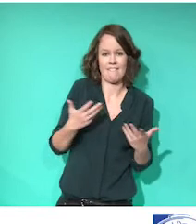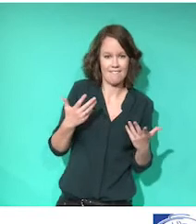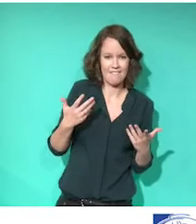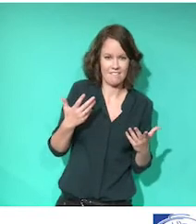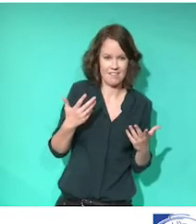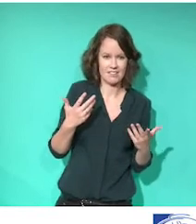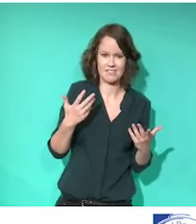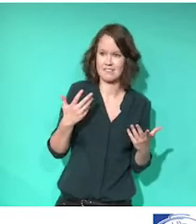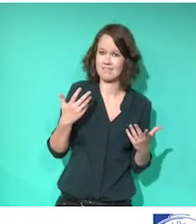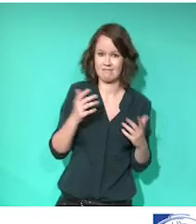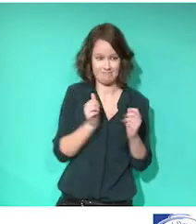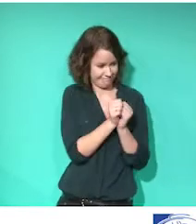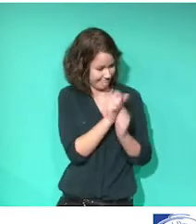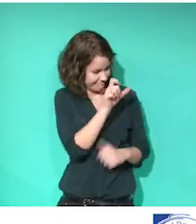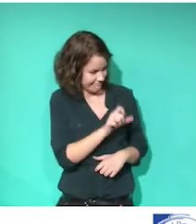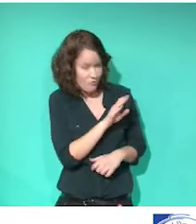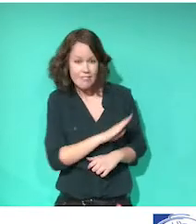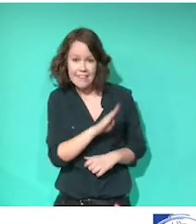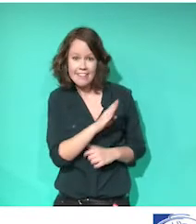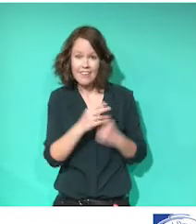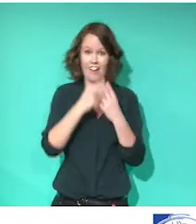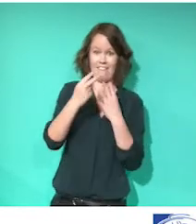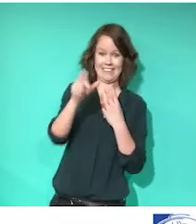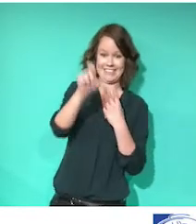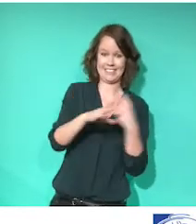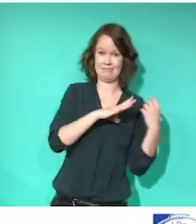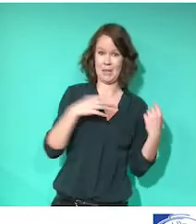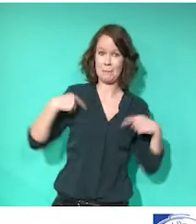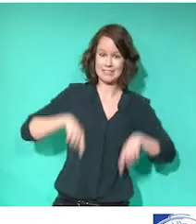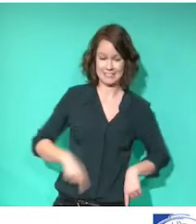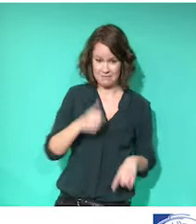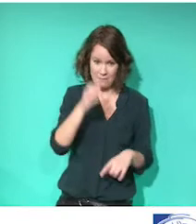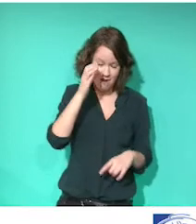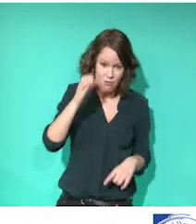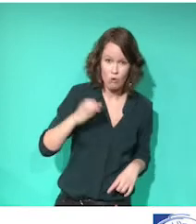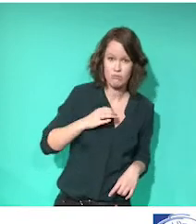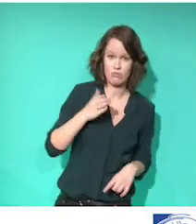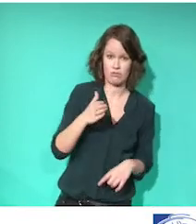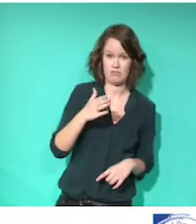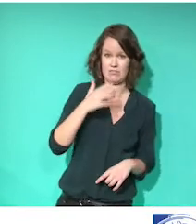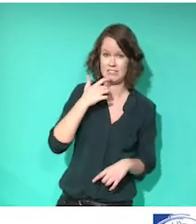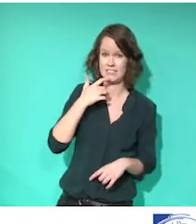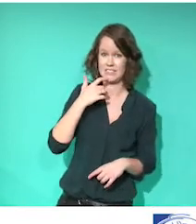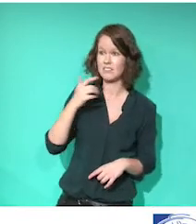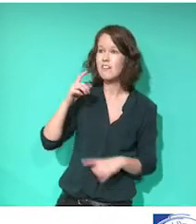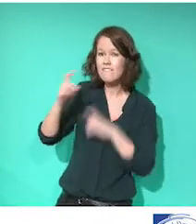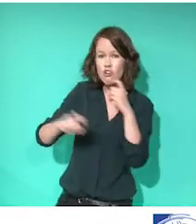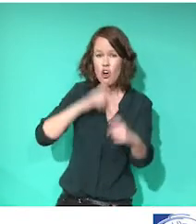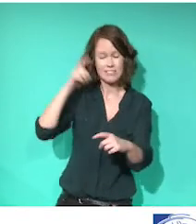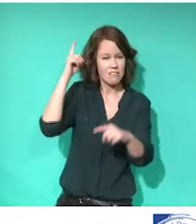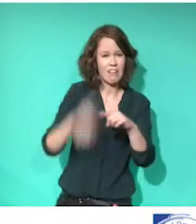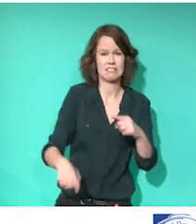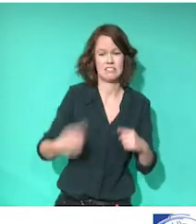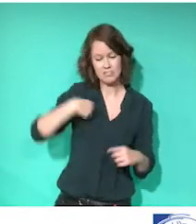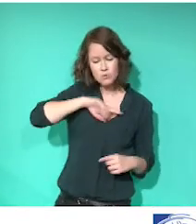d'avoir d'une part Blandine comme marraine et Laurence qui a su écouter que les violences sont interdites. Et